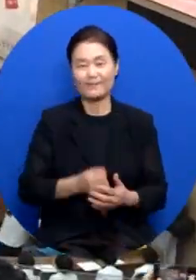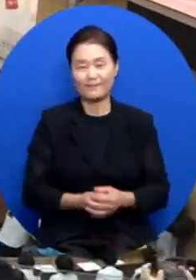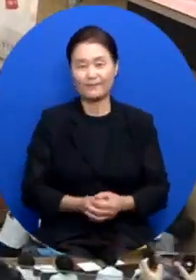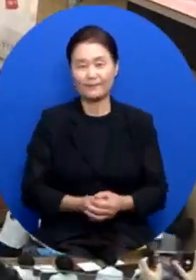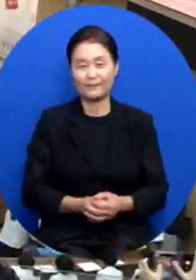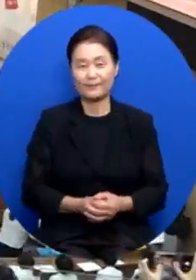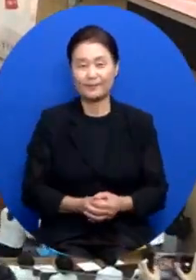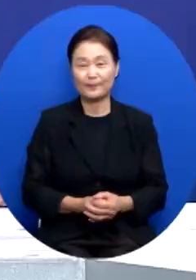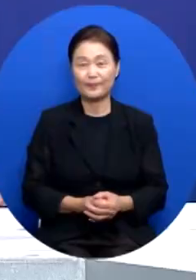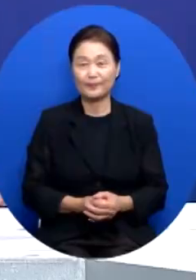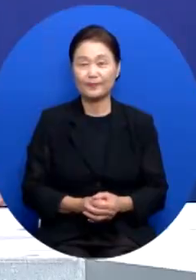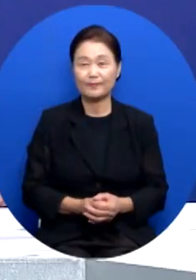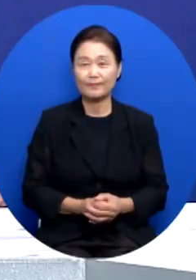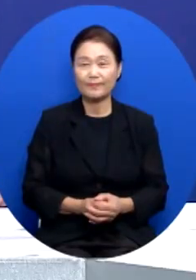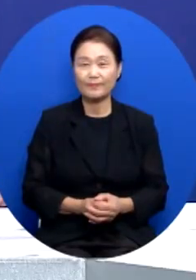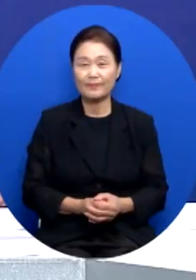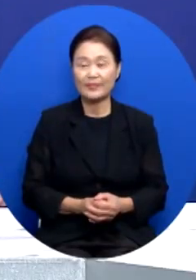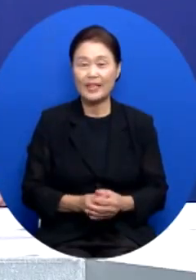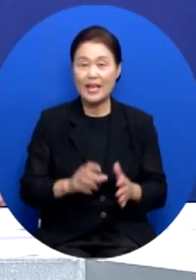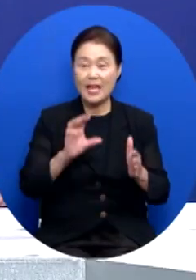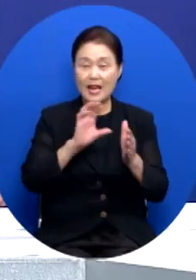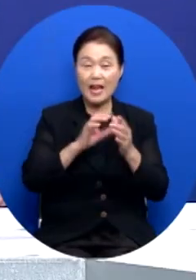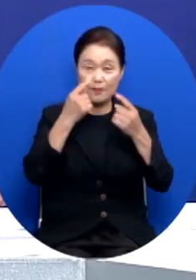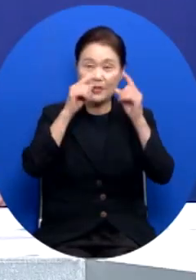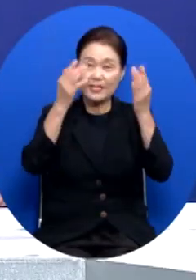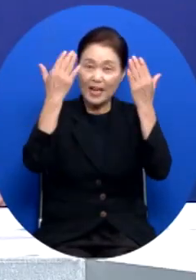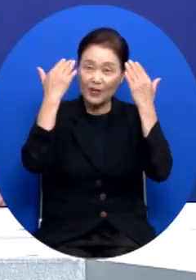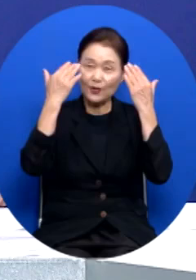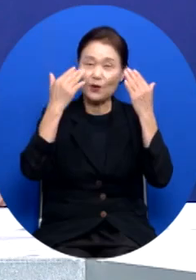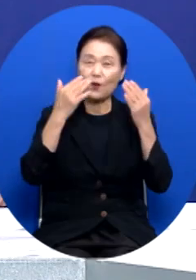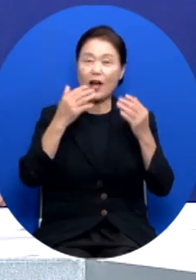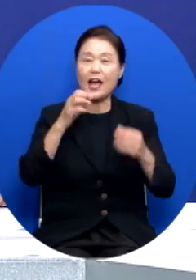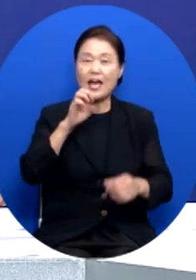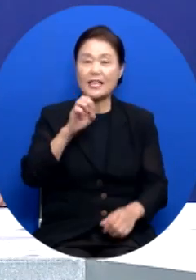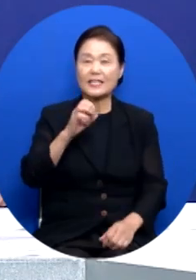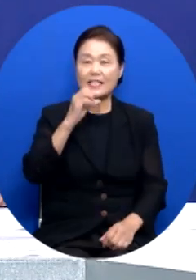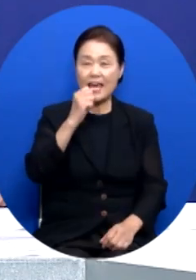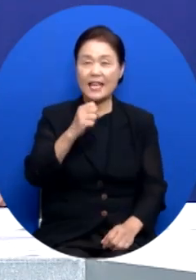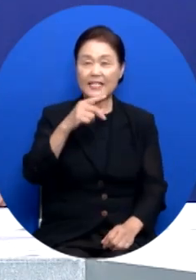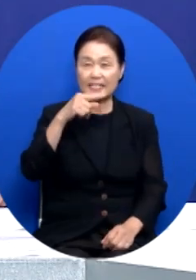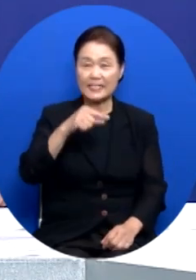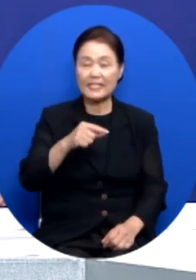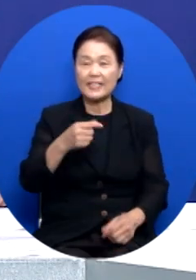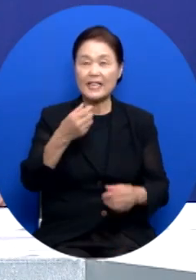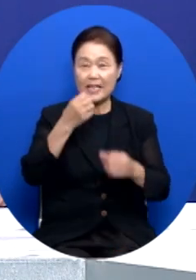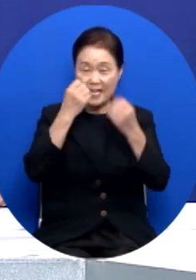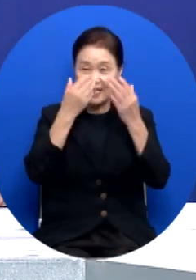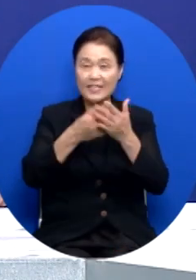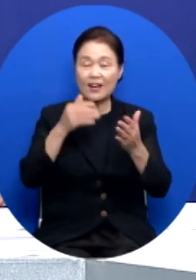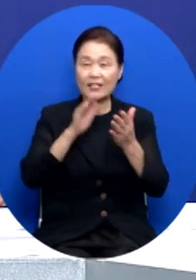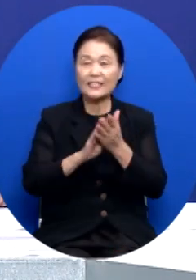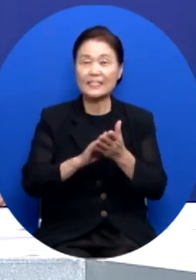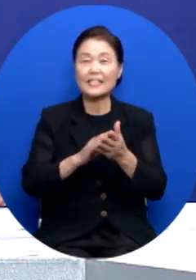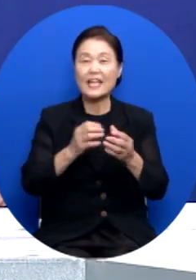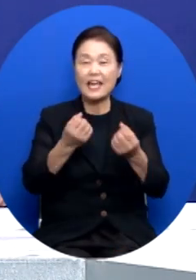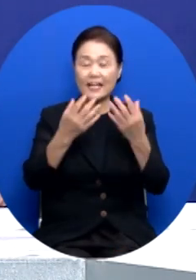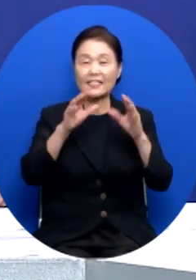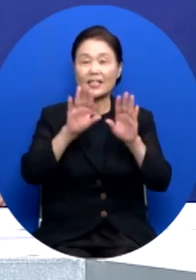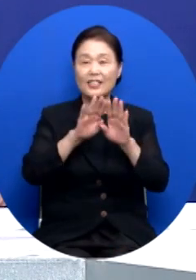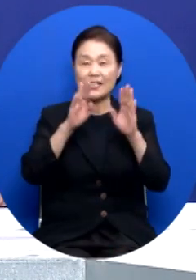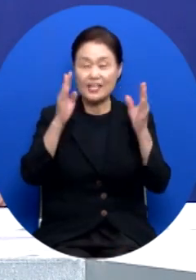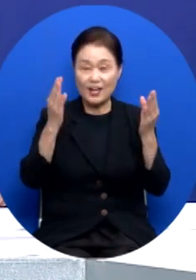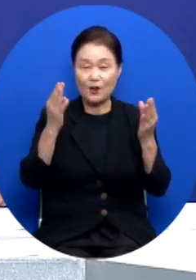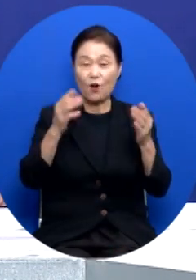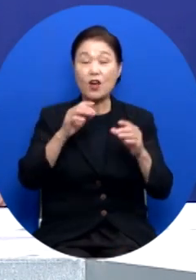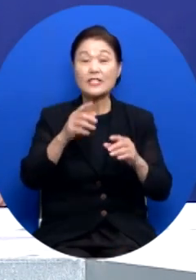이현지입니다. 칼빈대학교가 예수제 혁신대학 경영 선포식을 열고 하나님 나라를 이루는 ESG